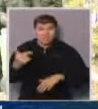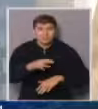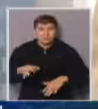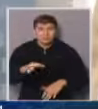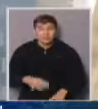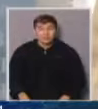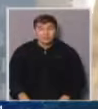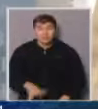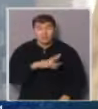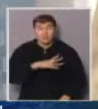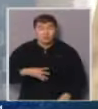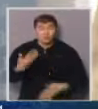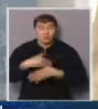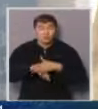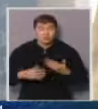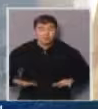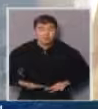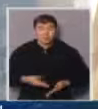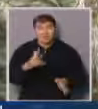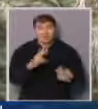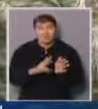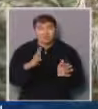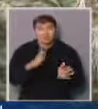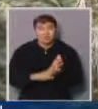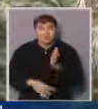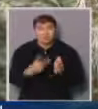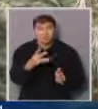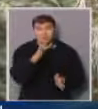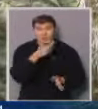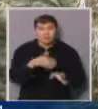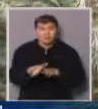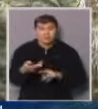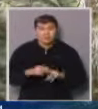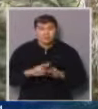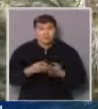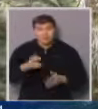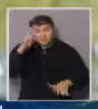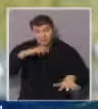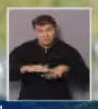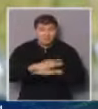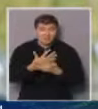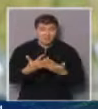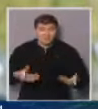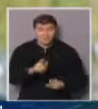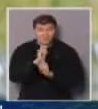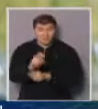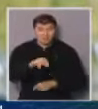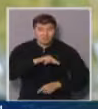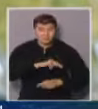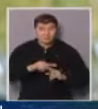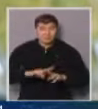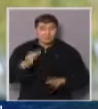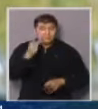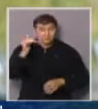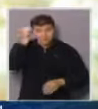области. Ветеран, ушедший из жизни в возрасте 92 лет, неоднократно удостаивался государственных наград. Александр Погодаев